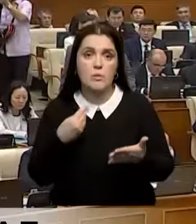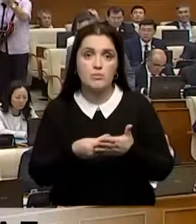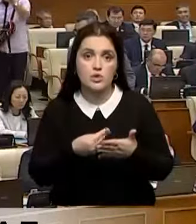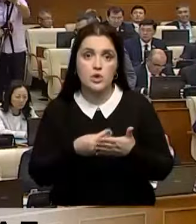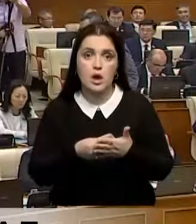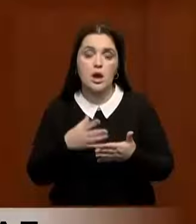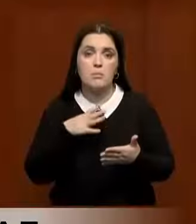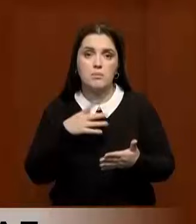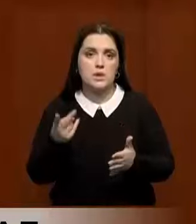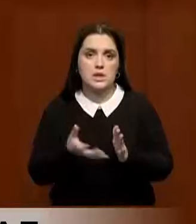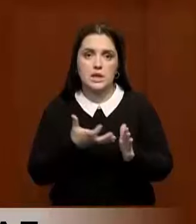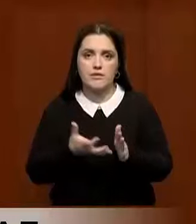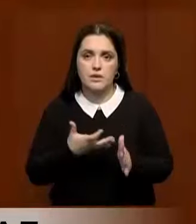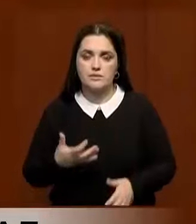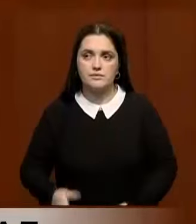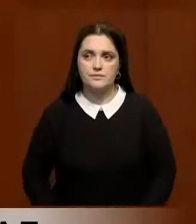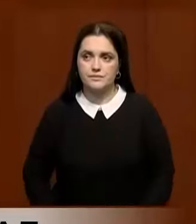в условиях нехватки.